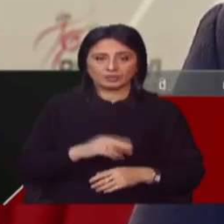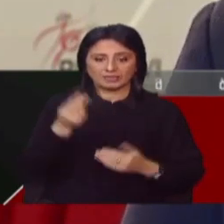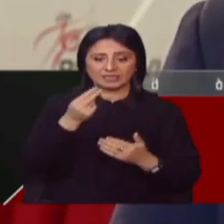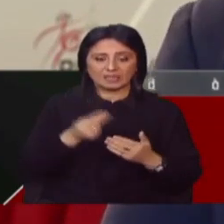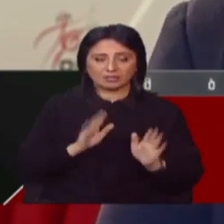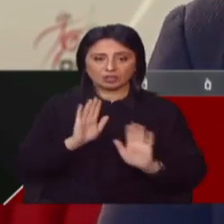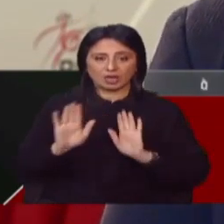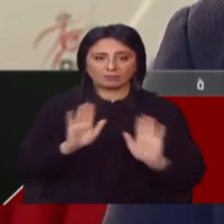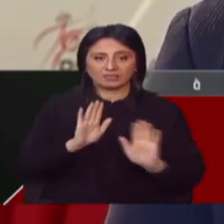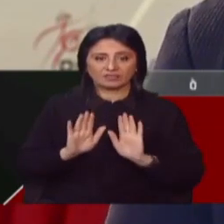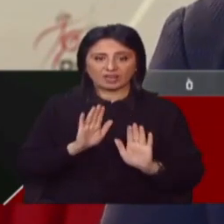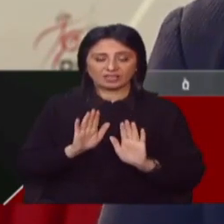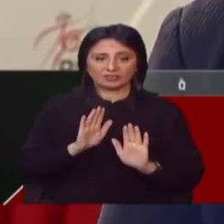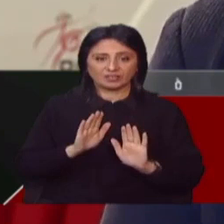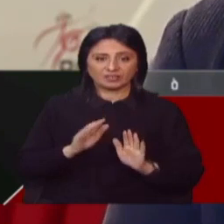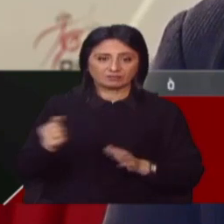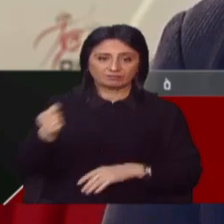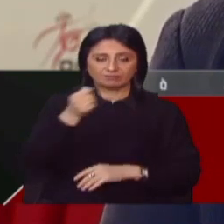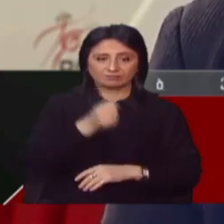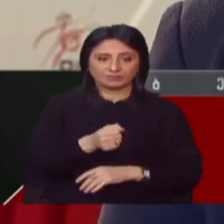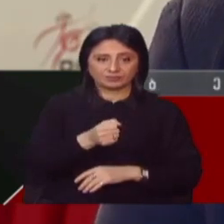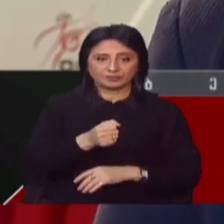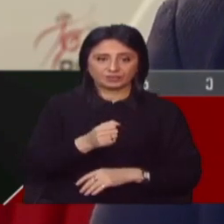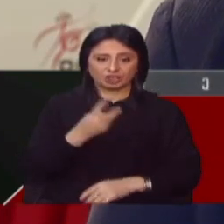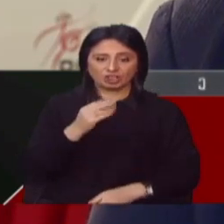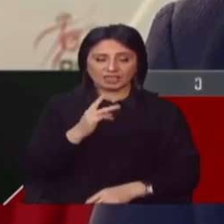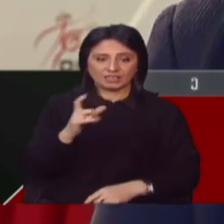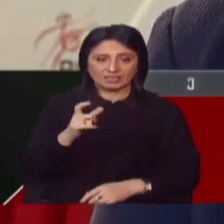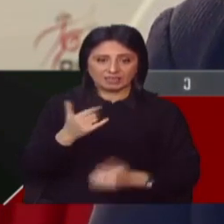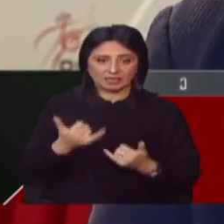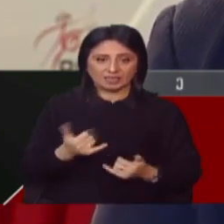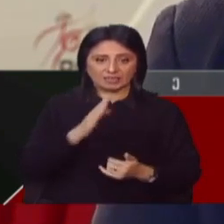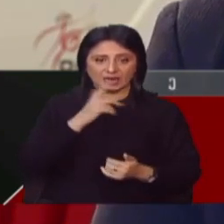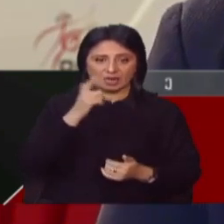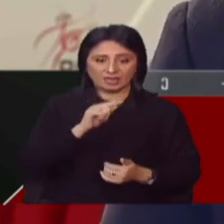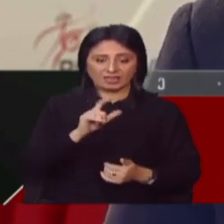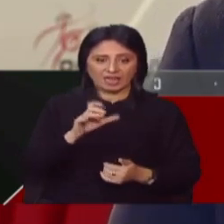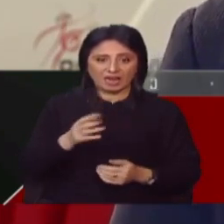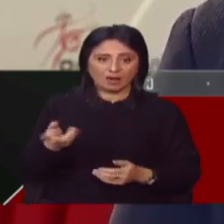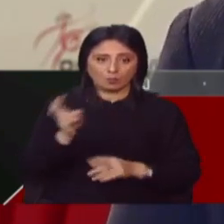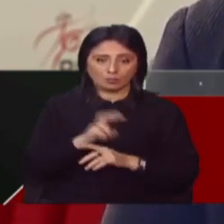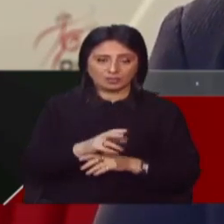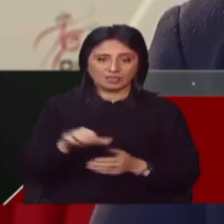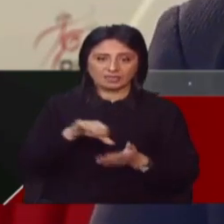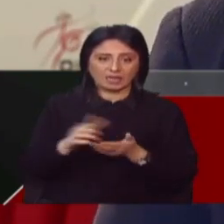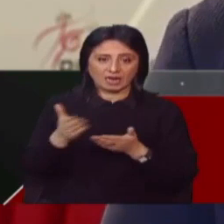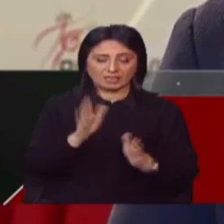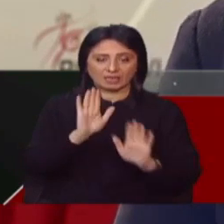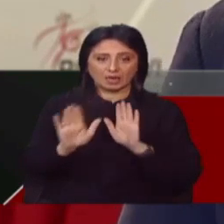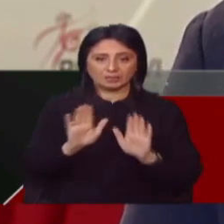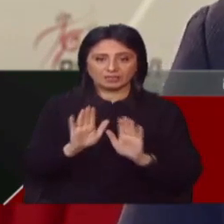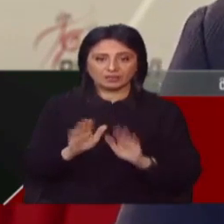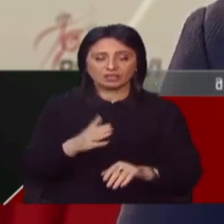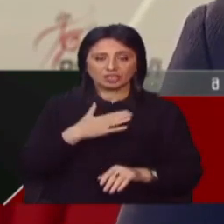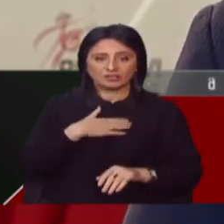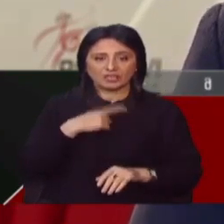სამხატვრო ხელმძღვანელის თანამდებობაზე დავით შანიძე არის და დღეს ქალბატონი თეა მობძანდა წარადგინა ხელმძღვანელი